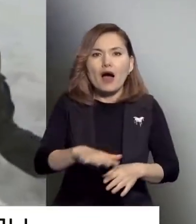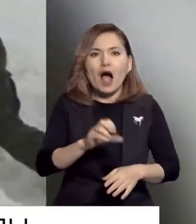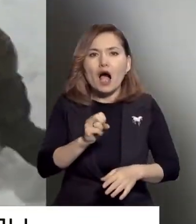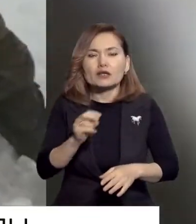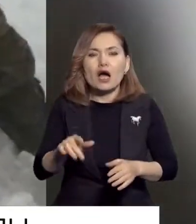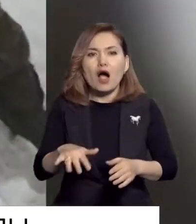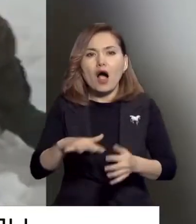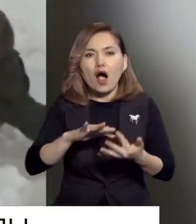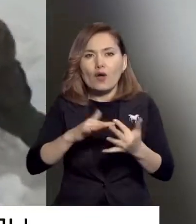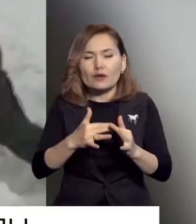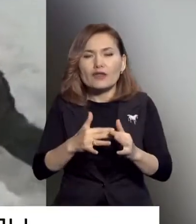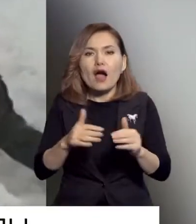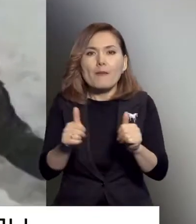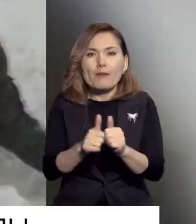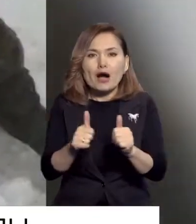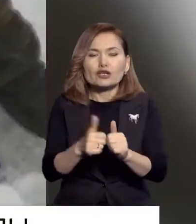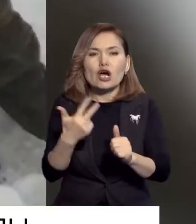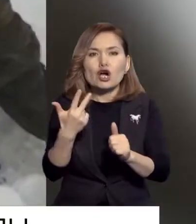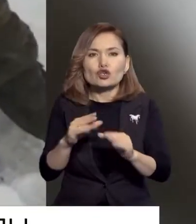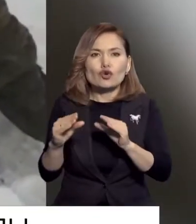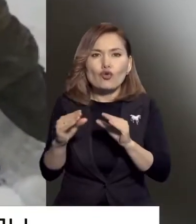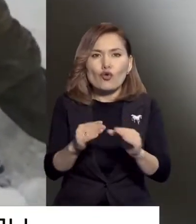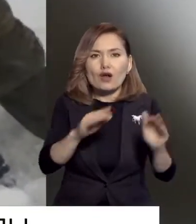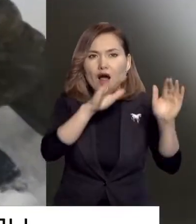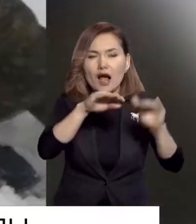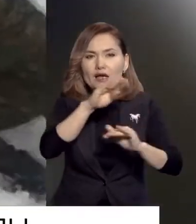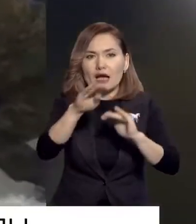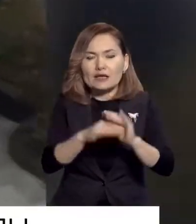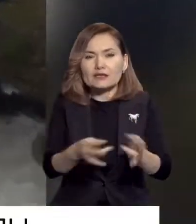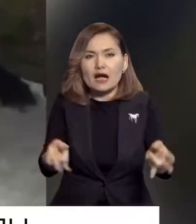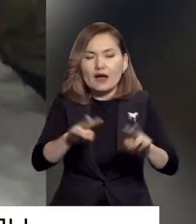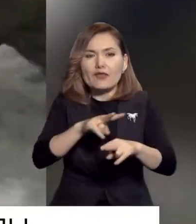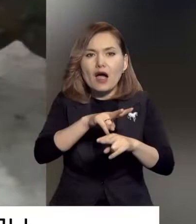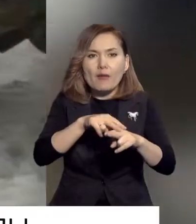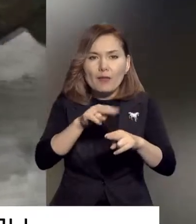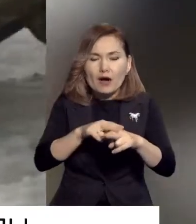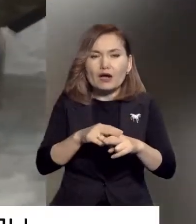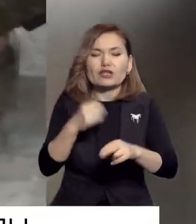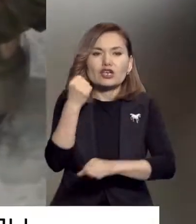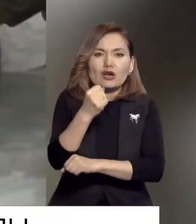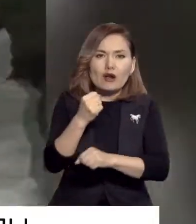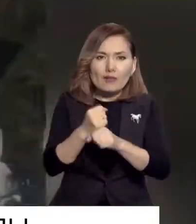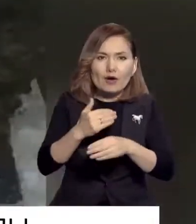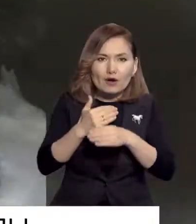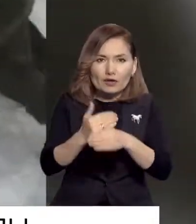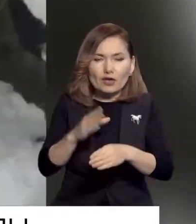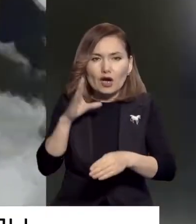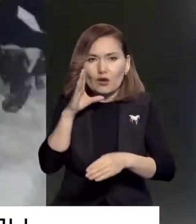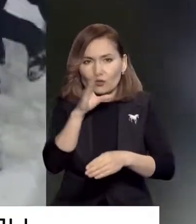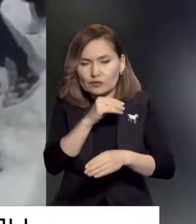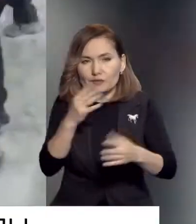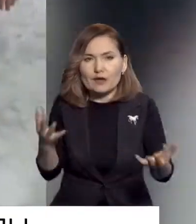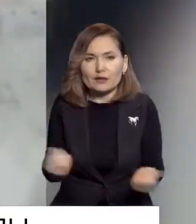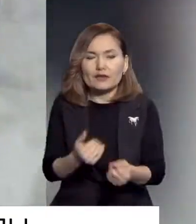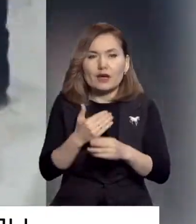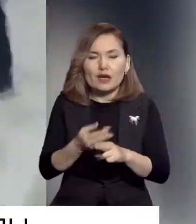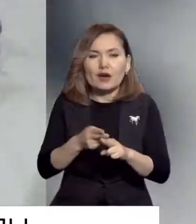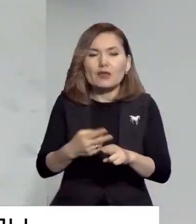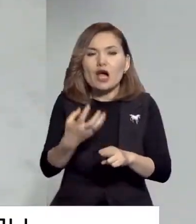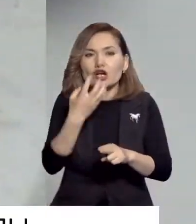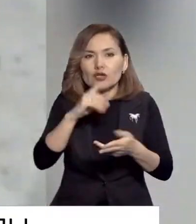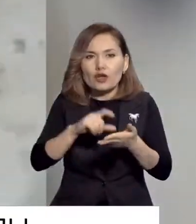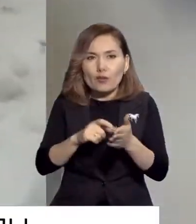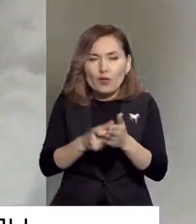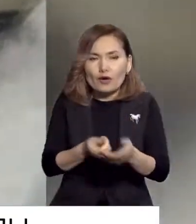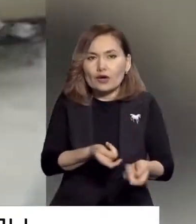маңында 3 көлік жолда қалған. Оларды құтқарушылар мен шаруа қожалығының жұмысшылары шығарып алды. Жолаушылар жақын маңдағы жылыту пунктіне